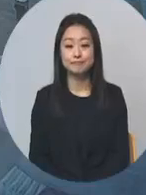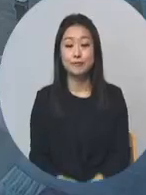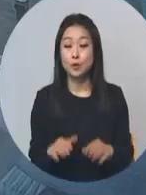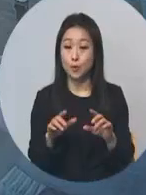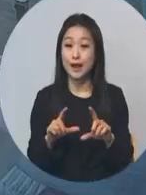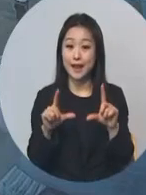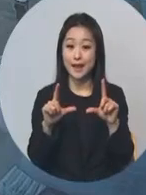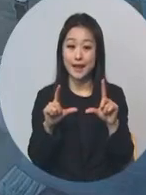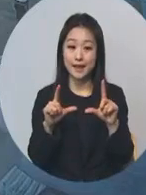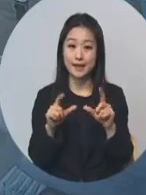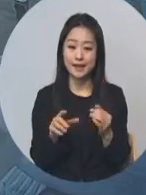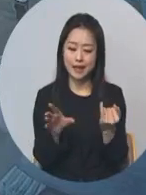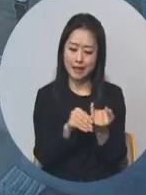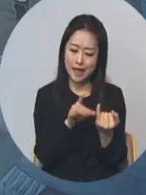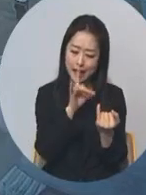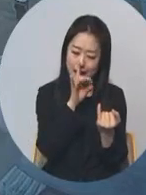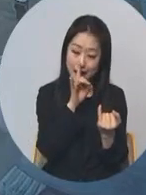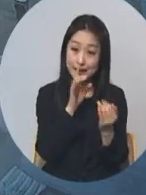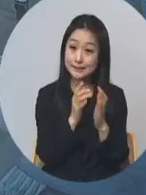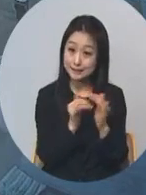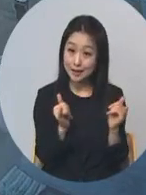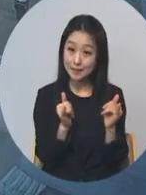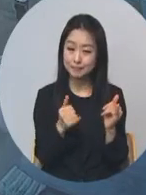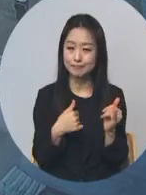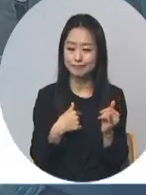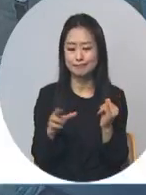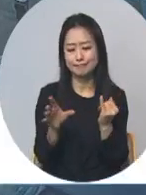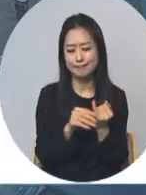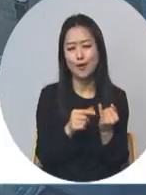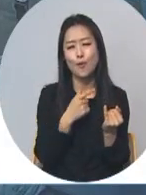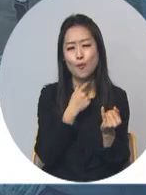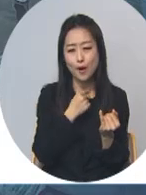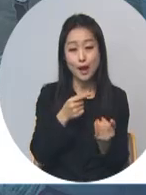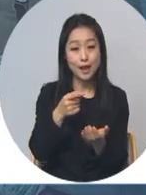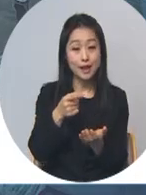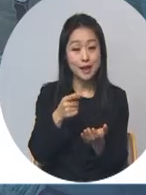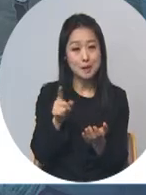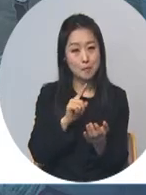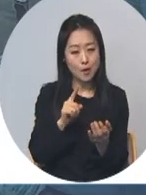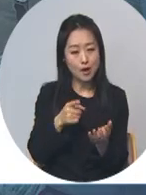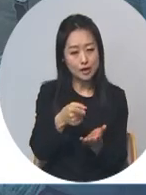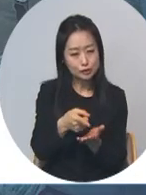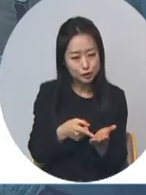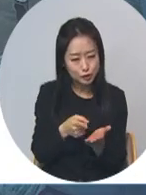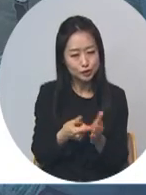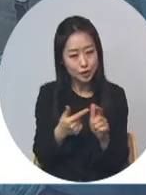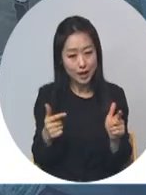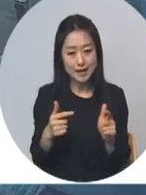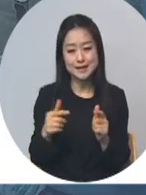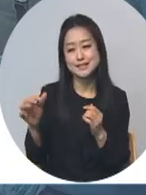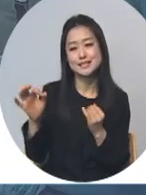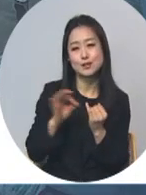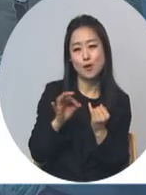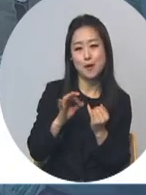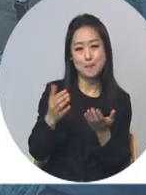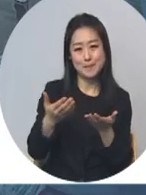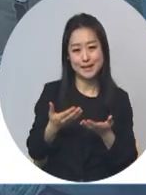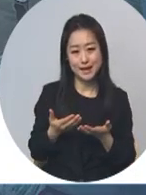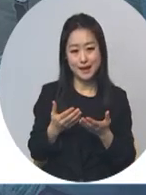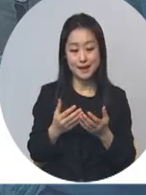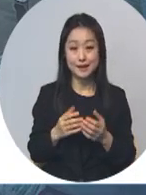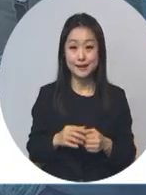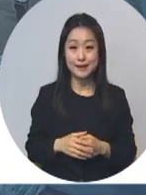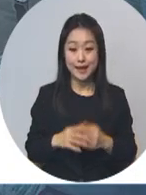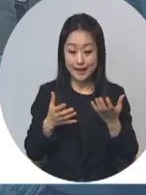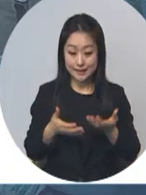올해부터는 난임 시술을 희망하는 모든 부부가 시술비용 지원을 받을 수 있습니다 출생 순위의 관계 없이